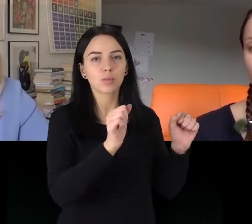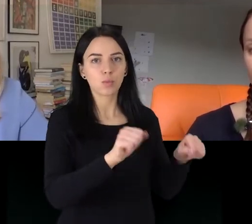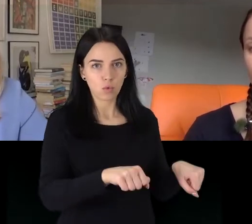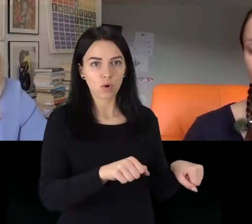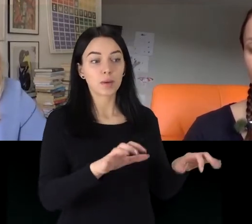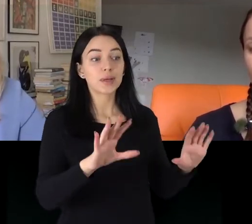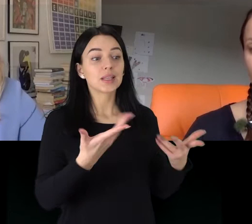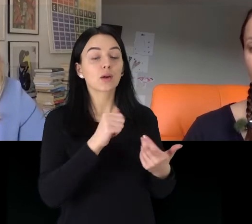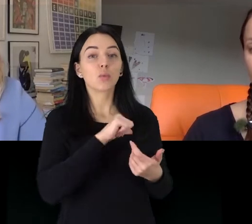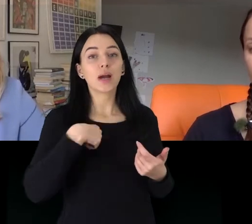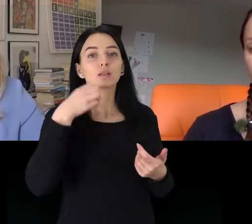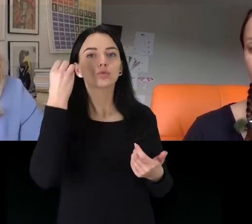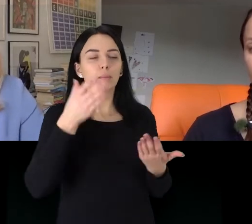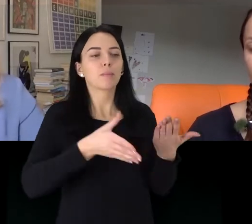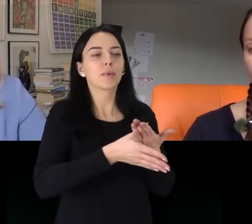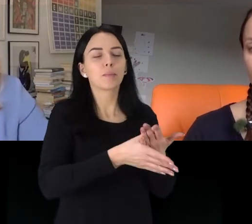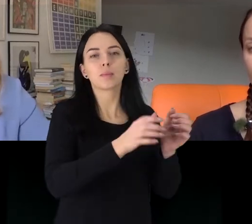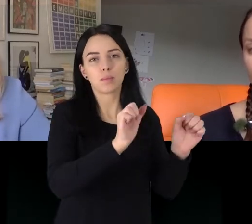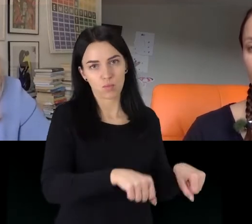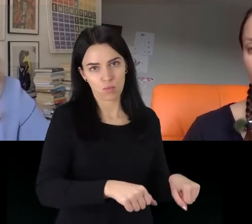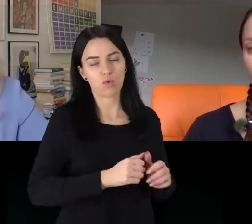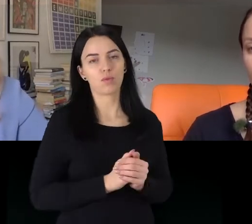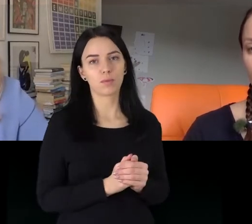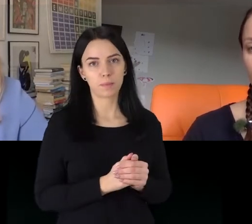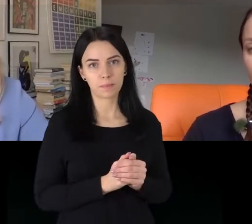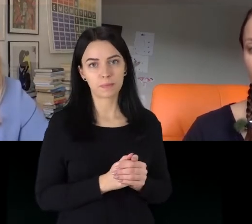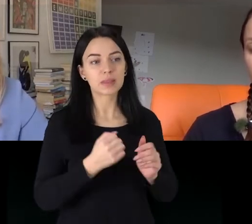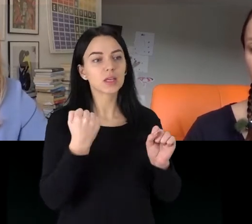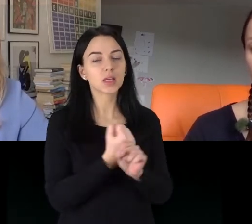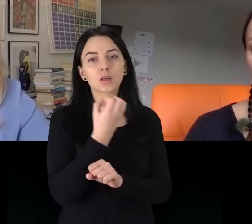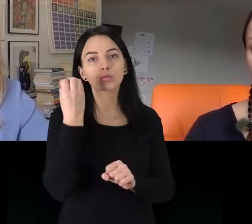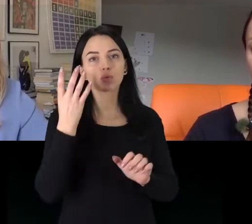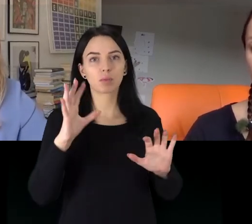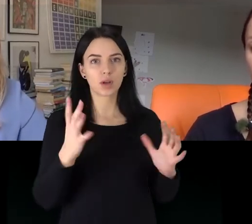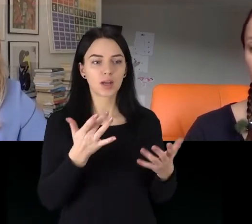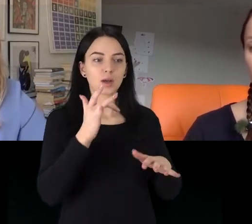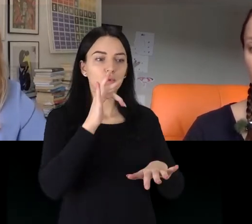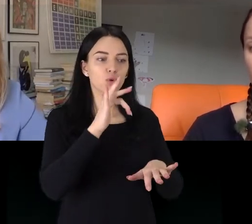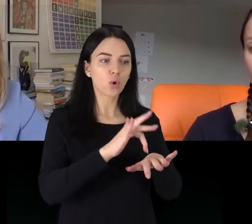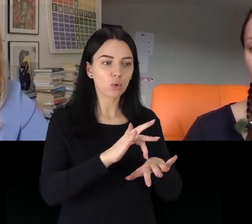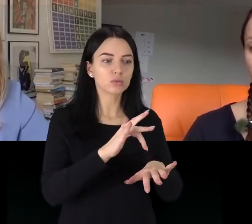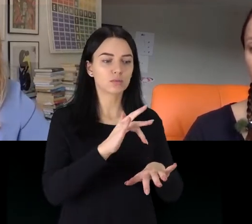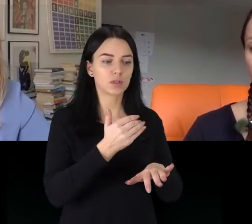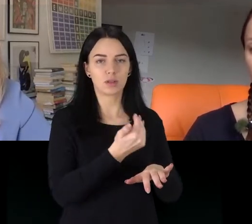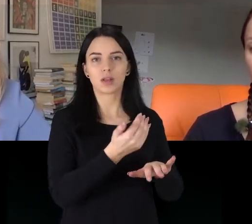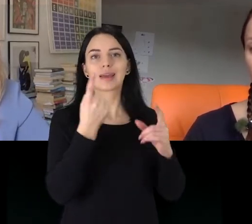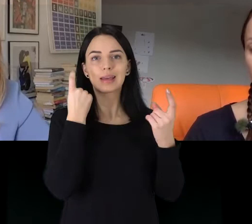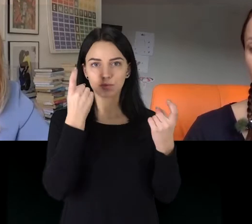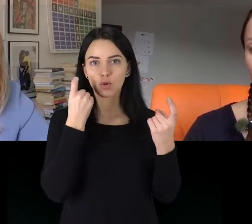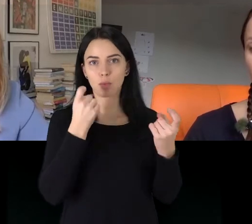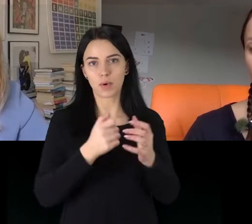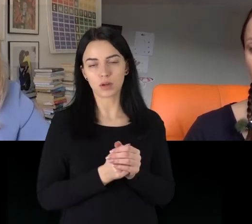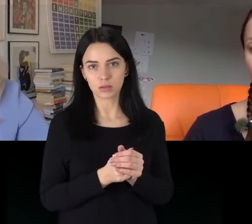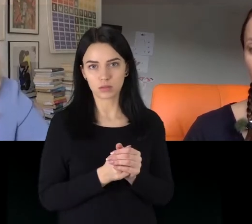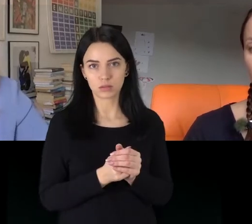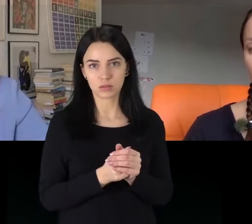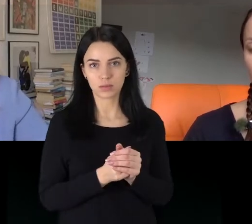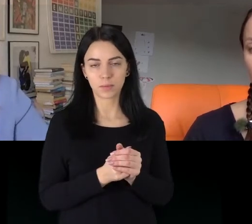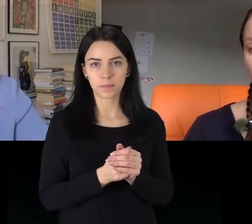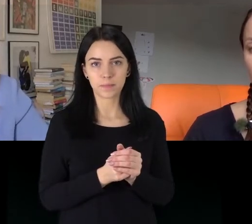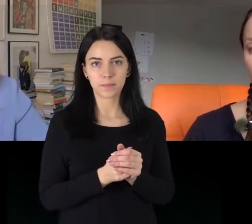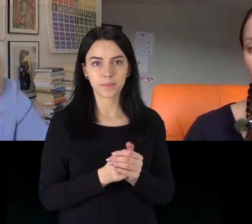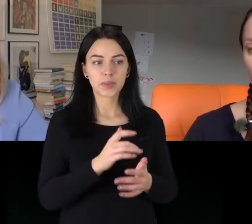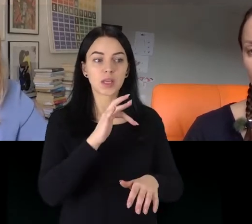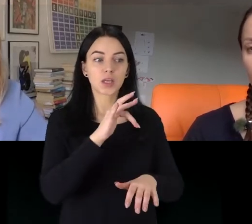tikrai nuoširdžiai, ne? Tai tada reikia suprasti, kad jausmai yra tikrai informacija. Ir jausmai gali mus